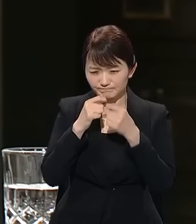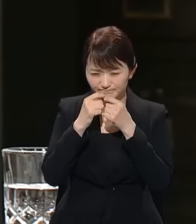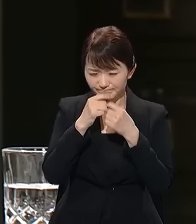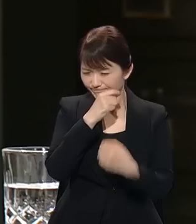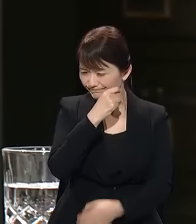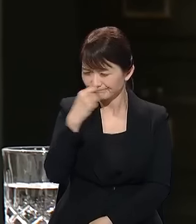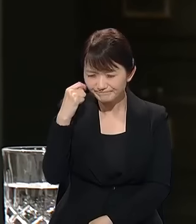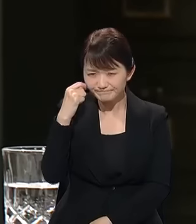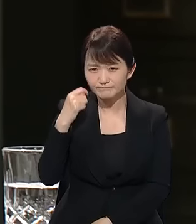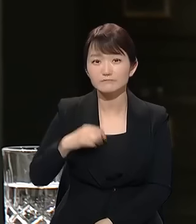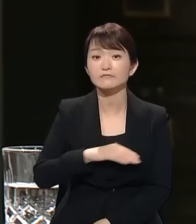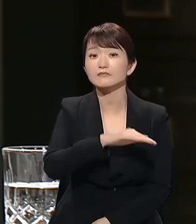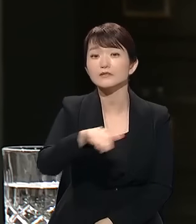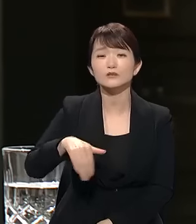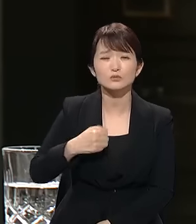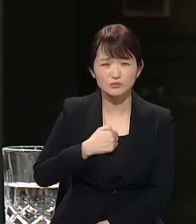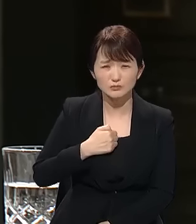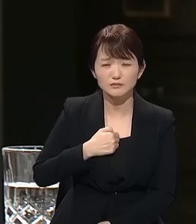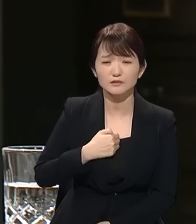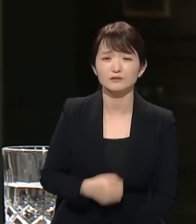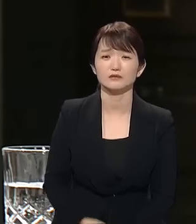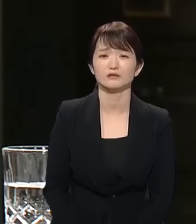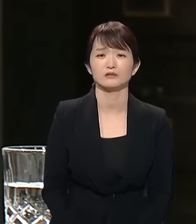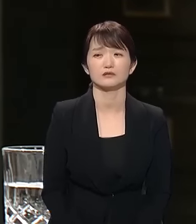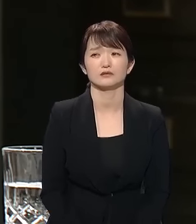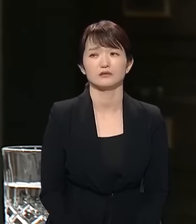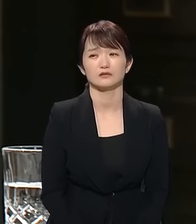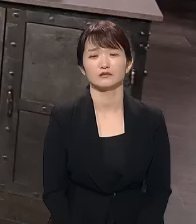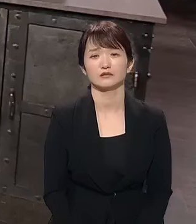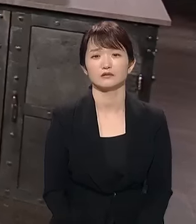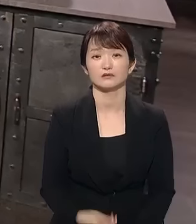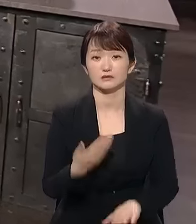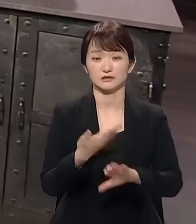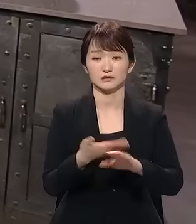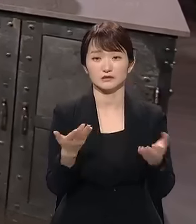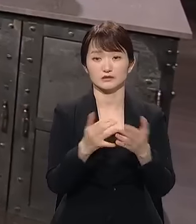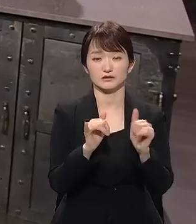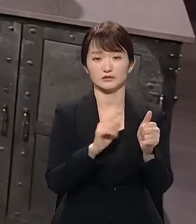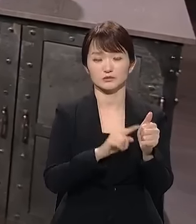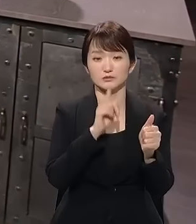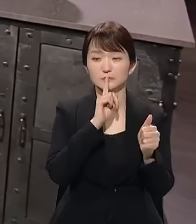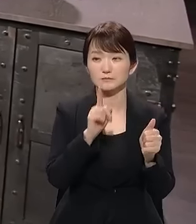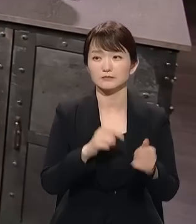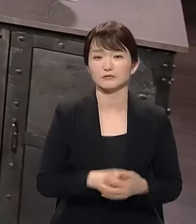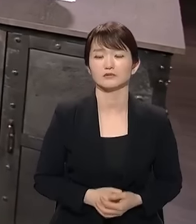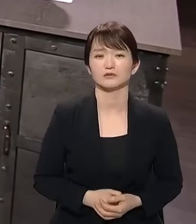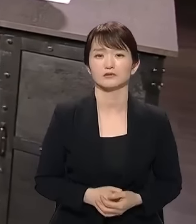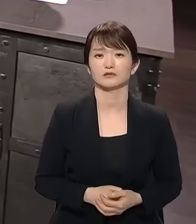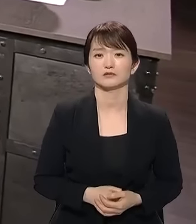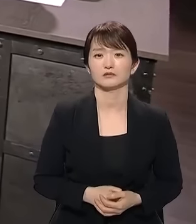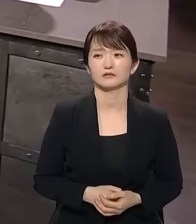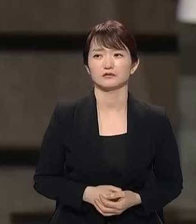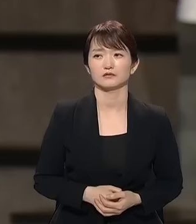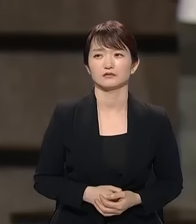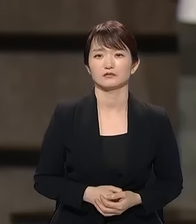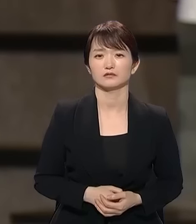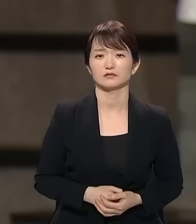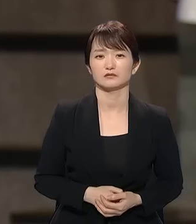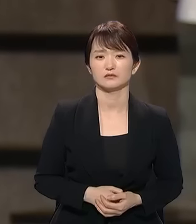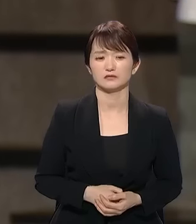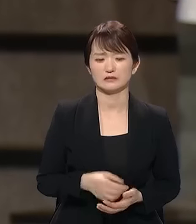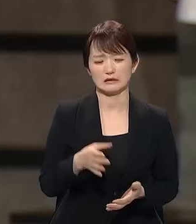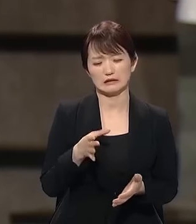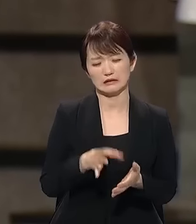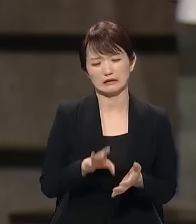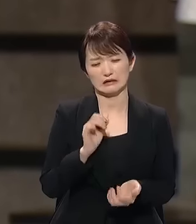너무너무 답답합니다, 교수님. 네, 그렇습니다. 또 이제 다른 그 직원 주장에 의하면 이것도 좀 약간 그 역비적인데